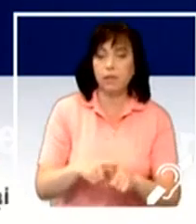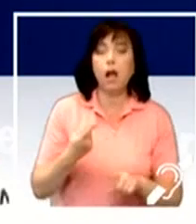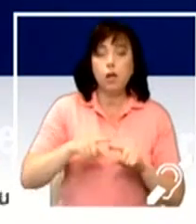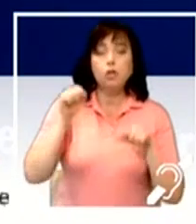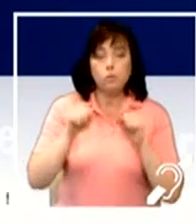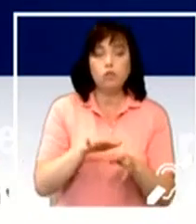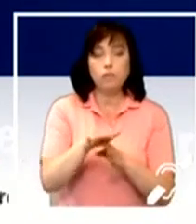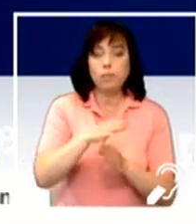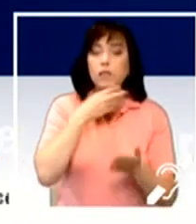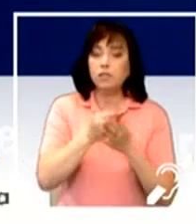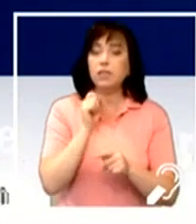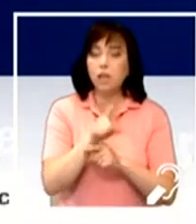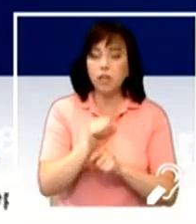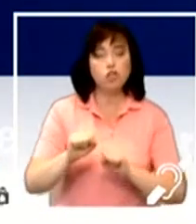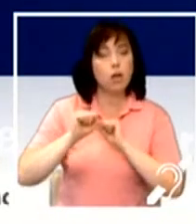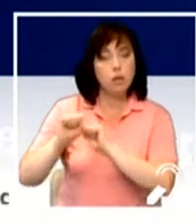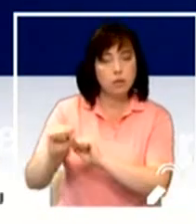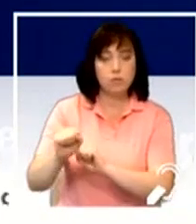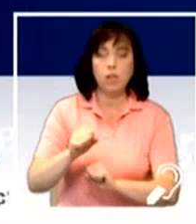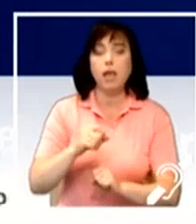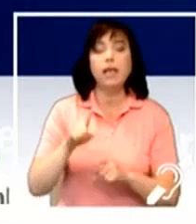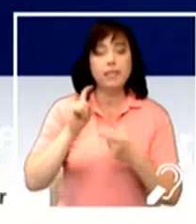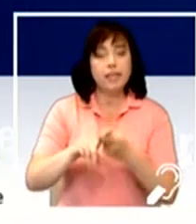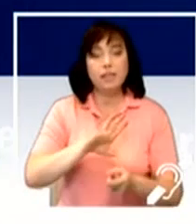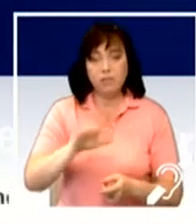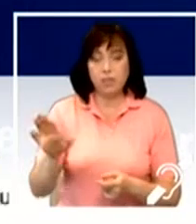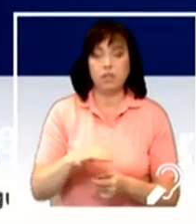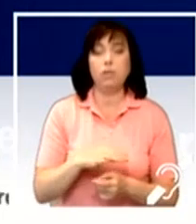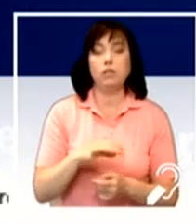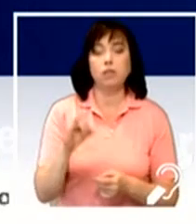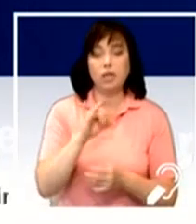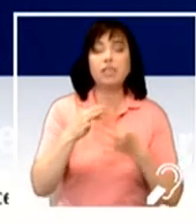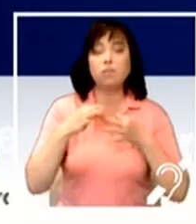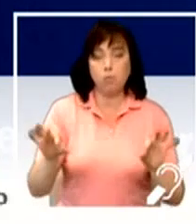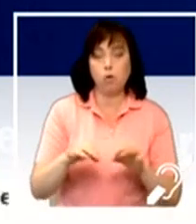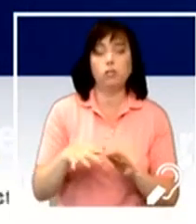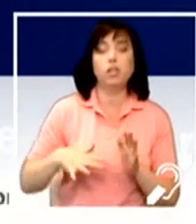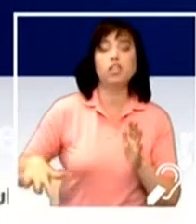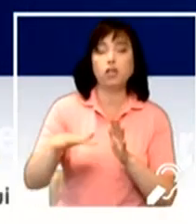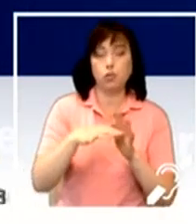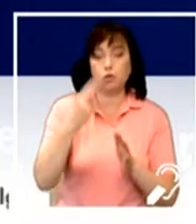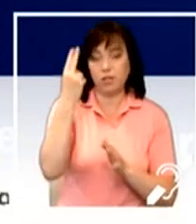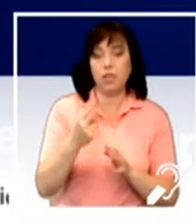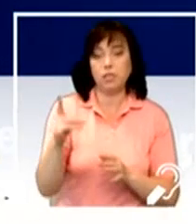capabilă să-și îndeplinească misiunile de apărare a suverenității și independenței teritoriale.